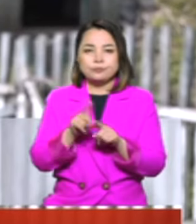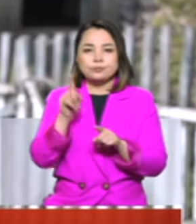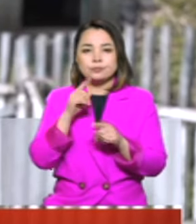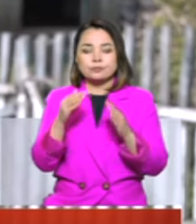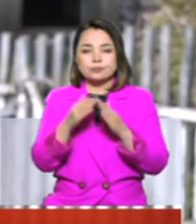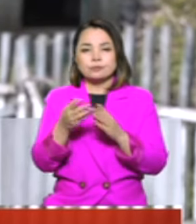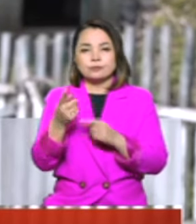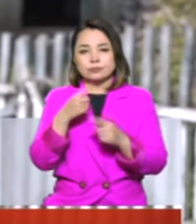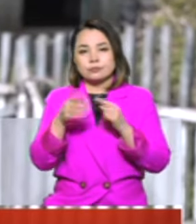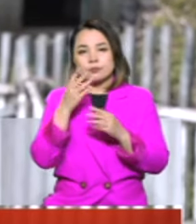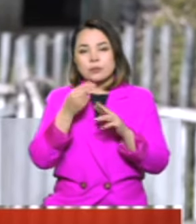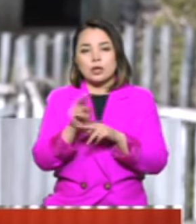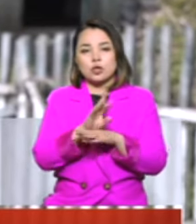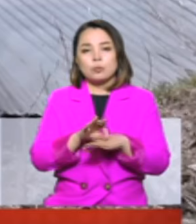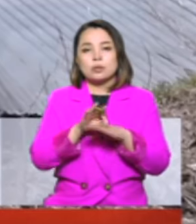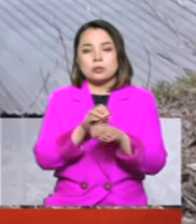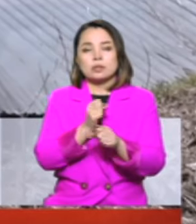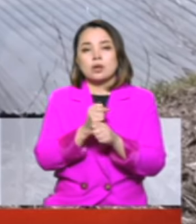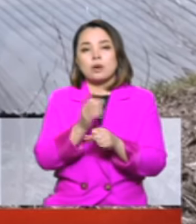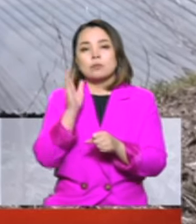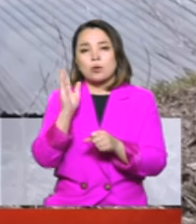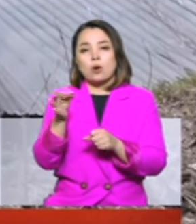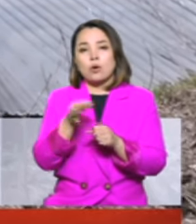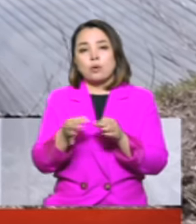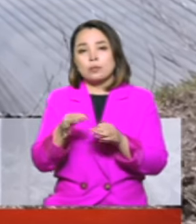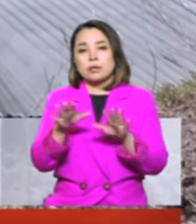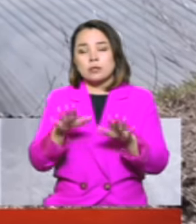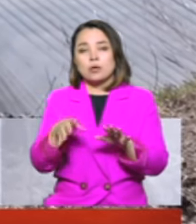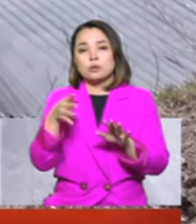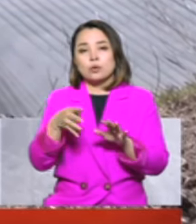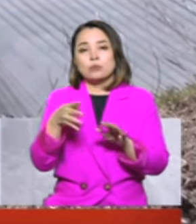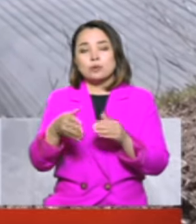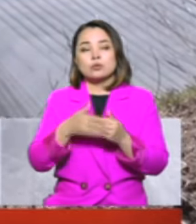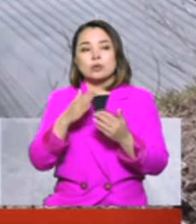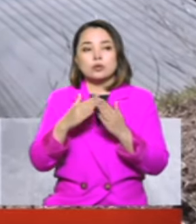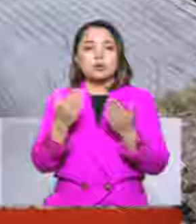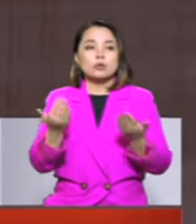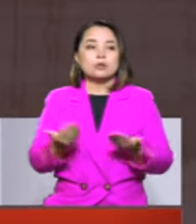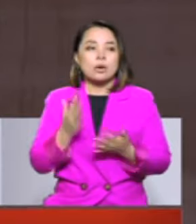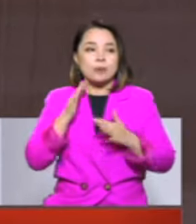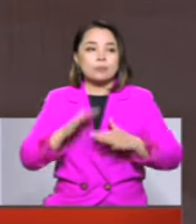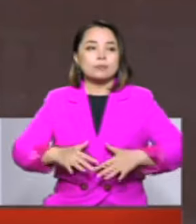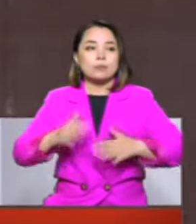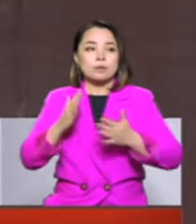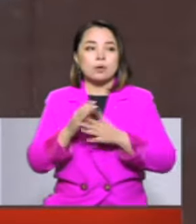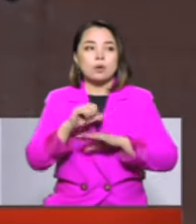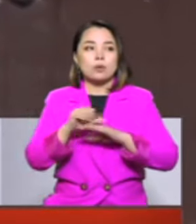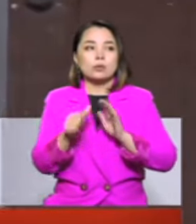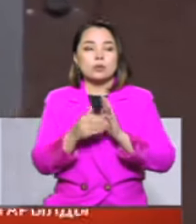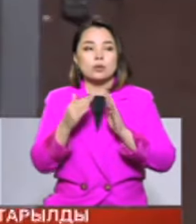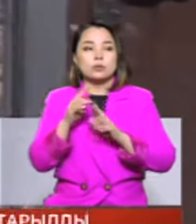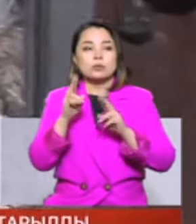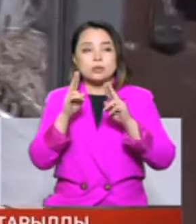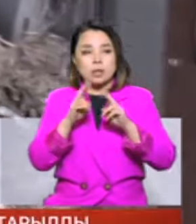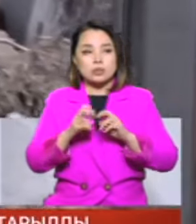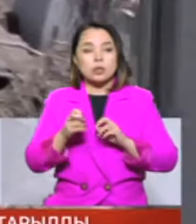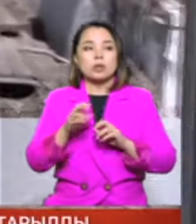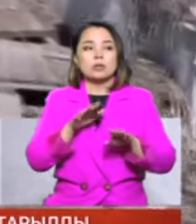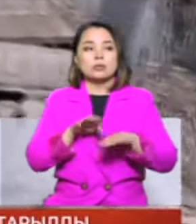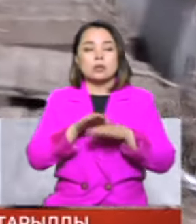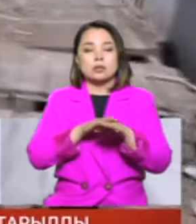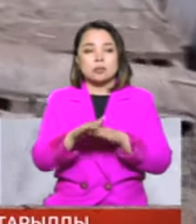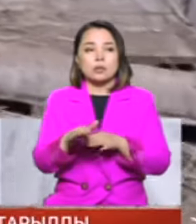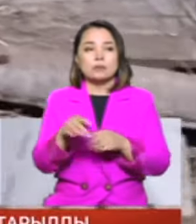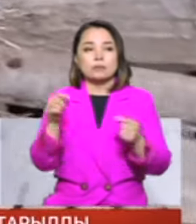үйлеріне келіп, ремонттарын жасайды. Облыс бойынша 4000-ға жоқ баспананы су басты. 16 үй тексеріліп, оның 300-ге жоғы